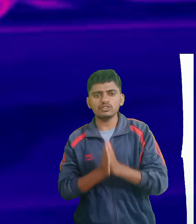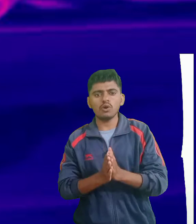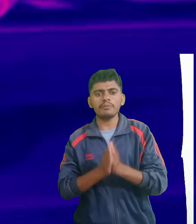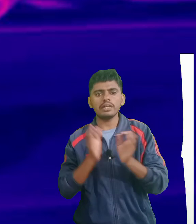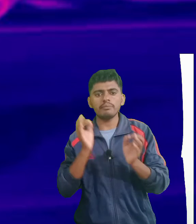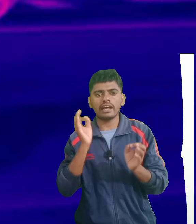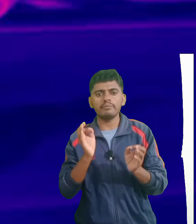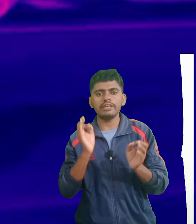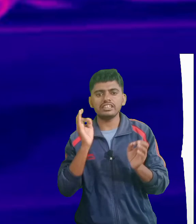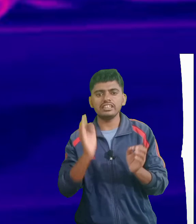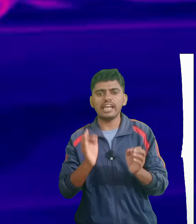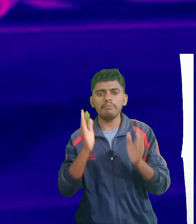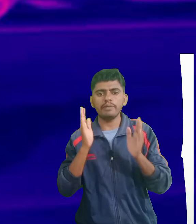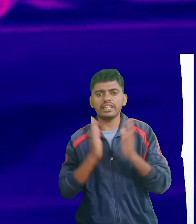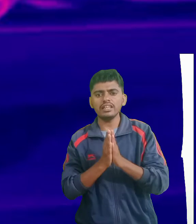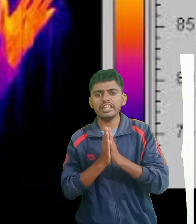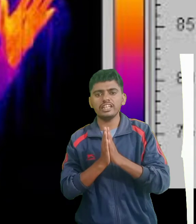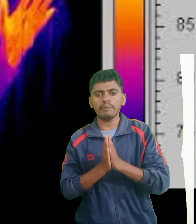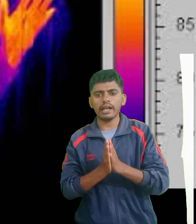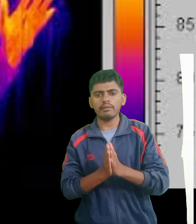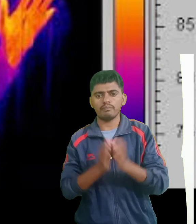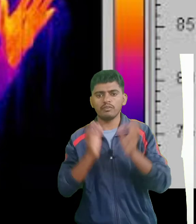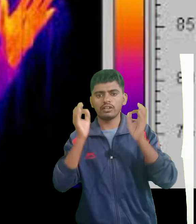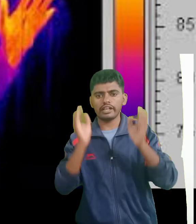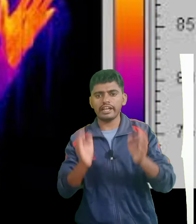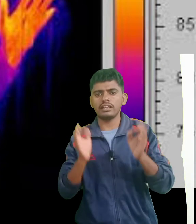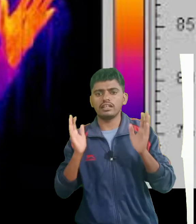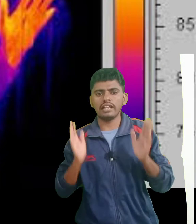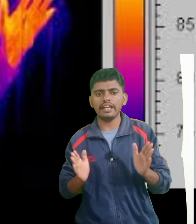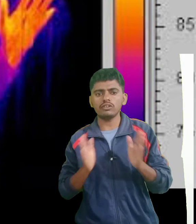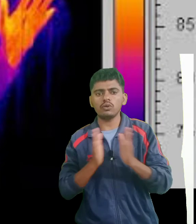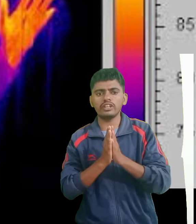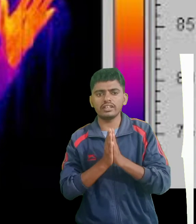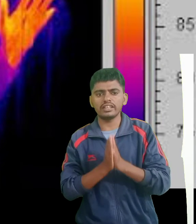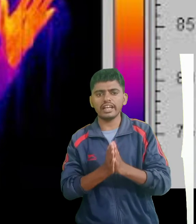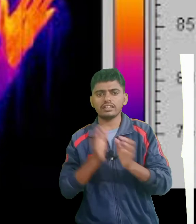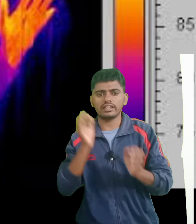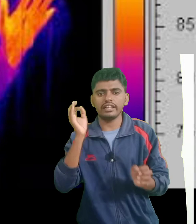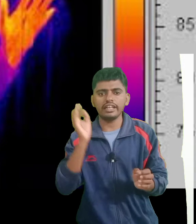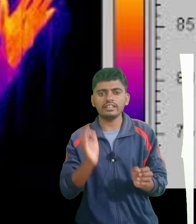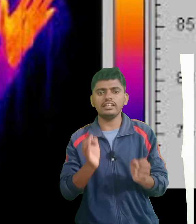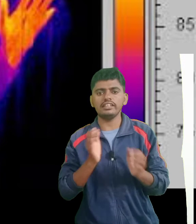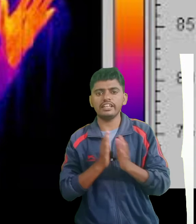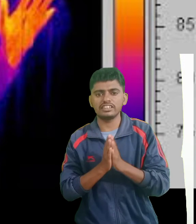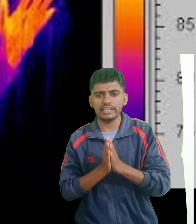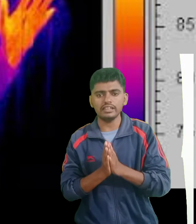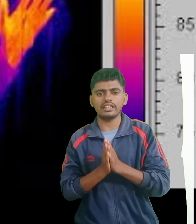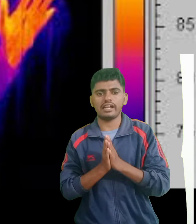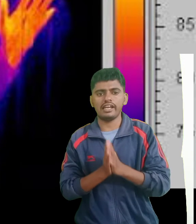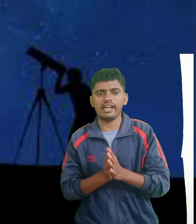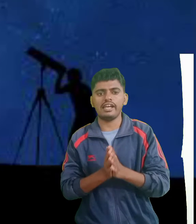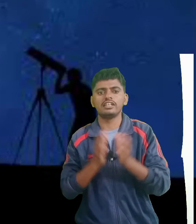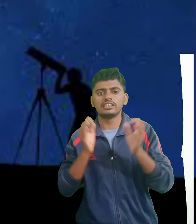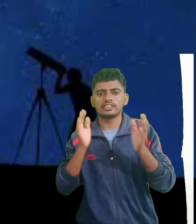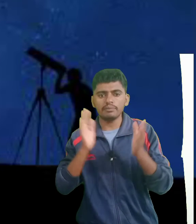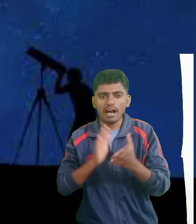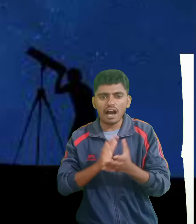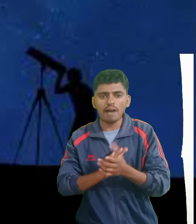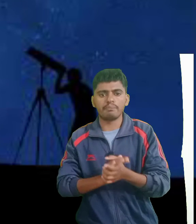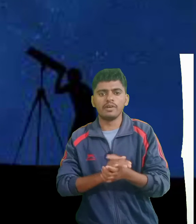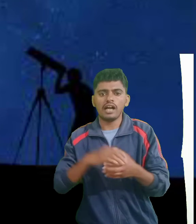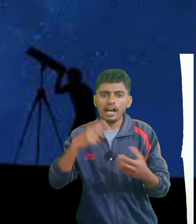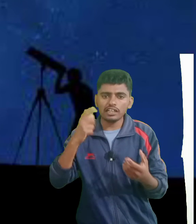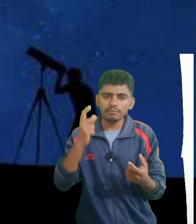इस टेलीस्कोप के बारे में कि यह मेनली इंफ्रारेड लाइट को डिटेक्ट करने के लिए डिजाइन किया गया है।